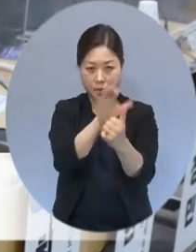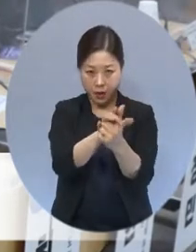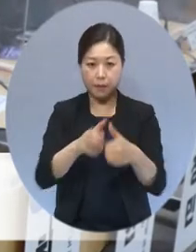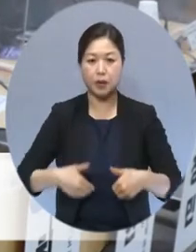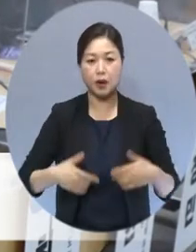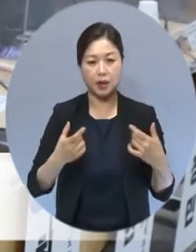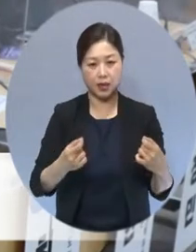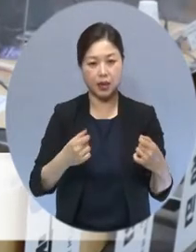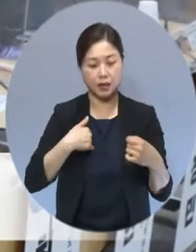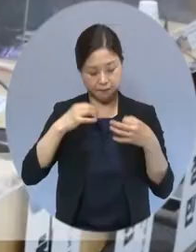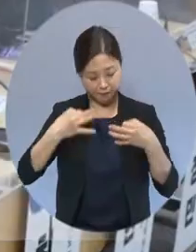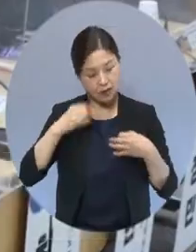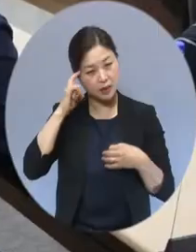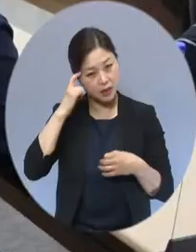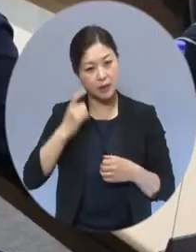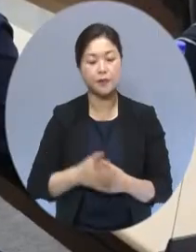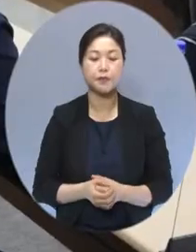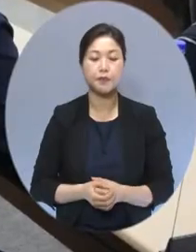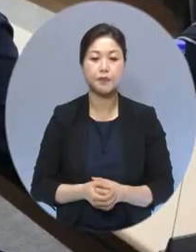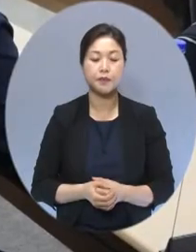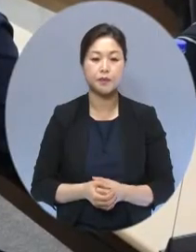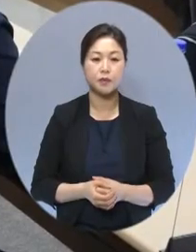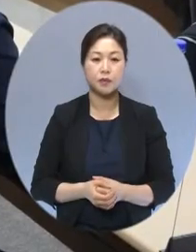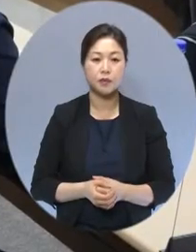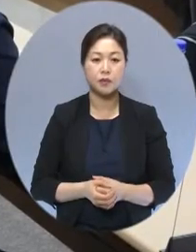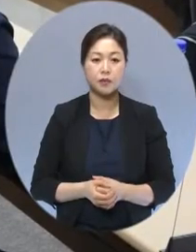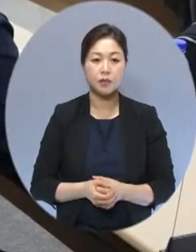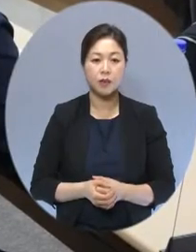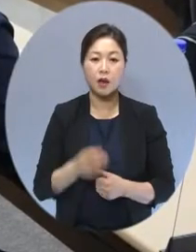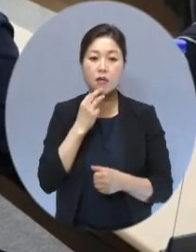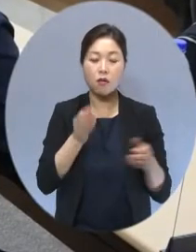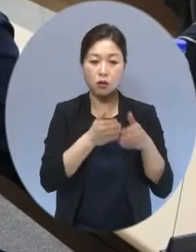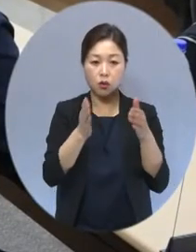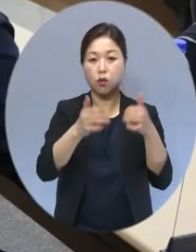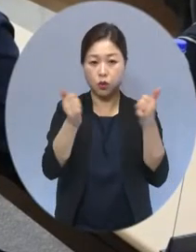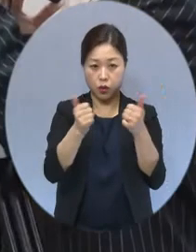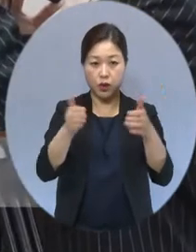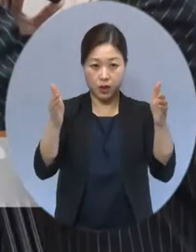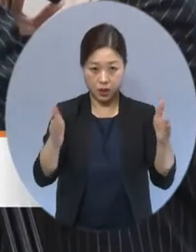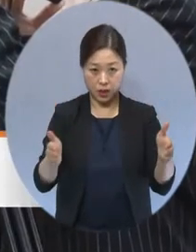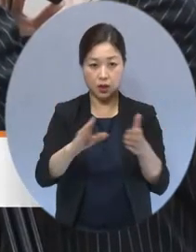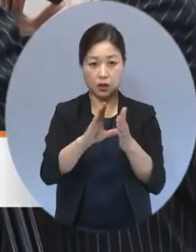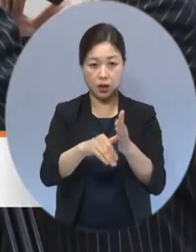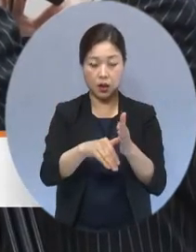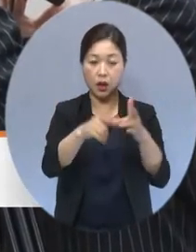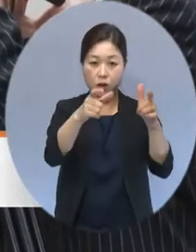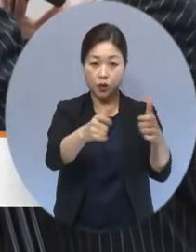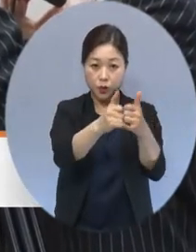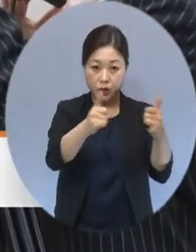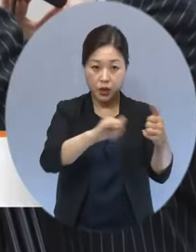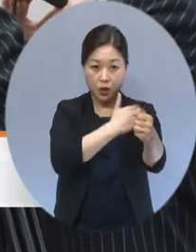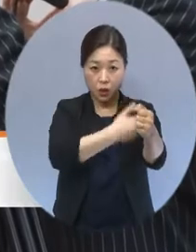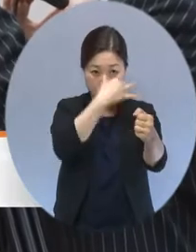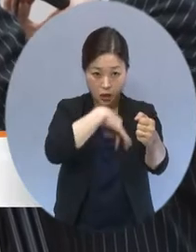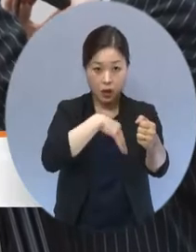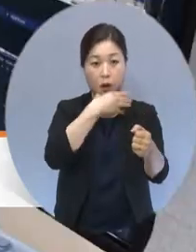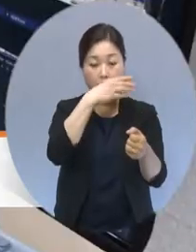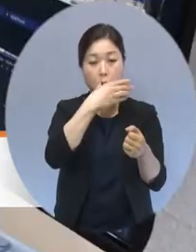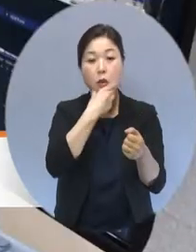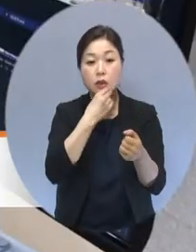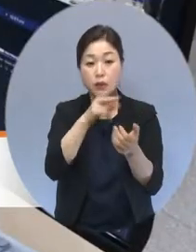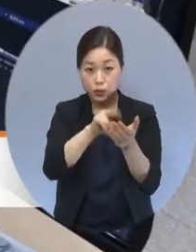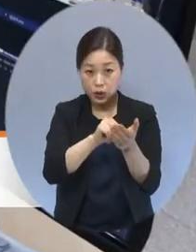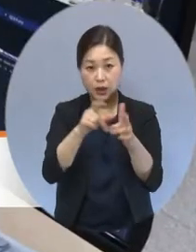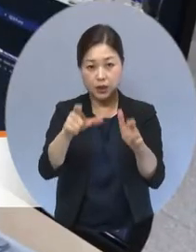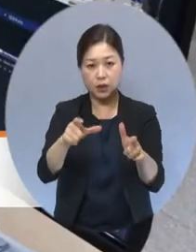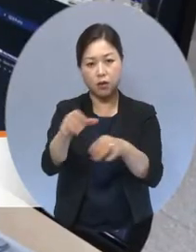이런 반성을 좀 많이 했습니다. 이번 경기도 토론회 기간 중엔 도민권익과 복지 문제,